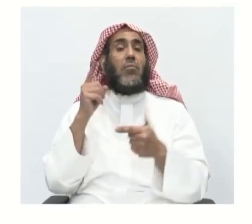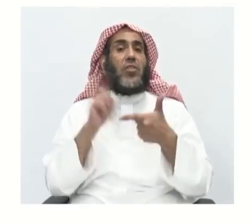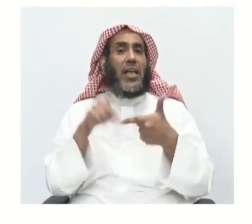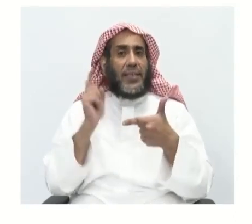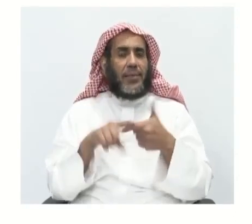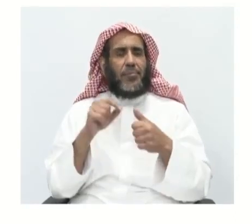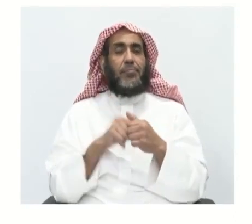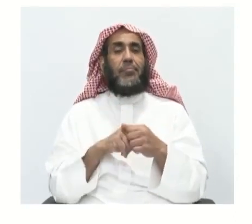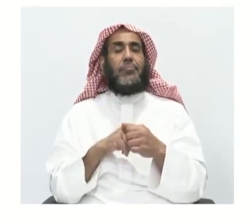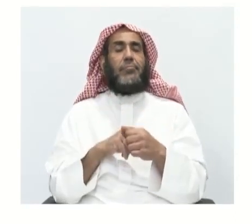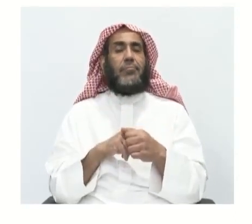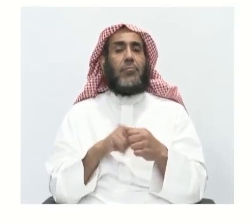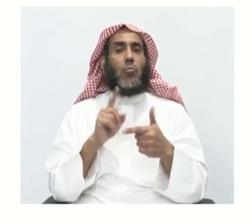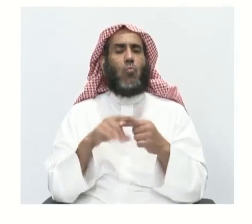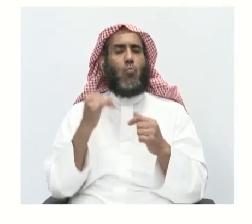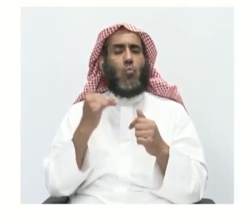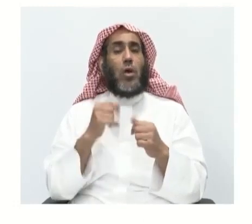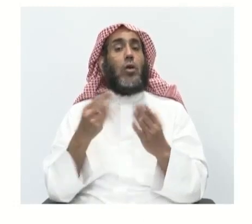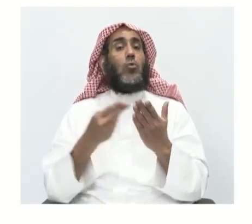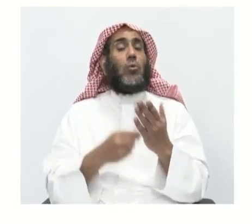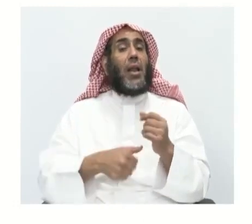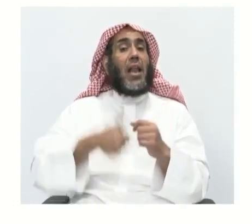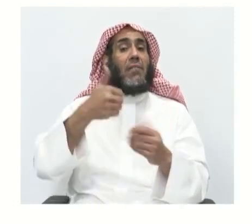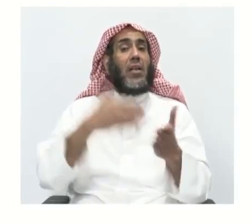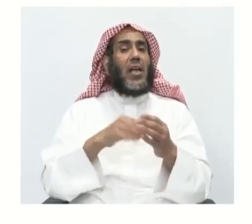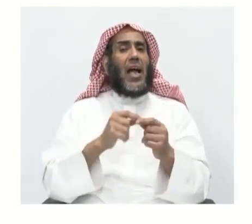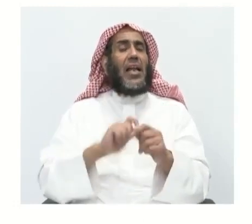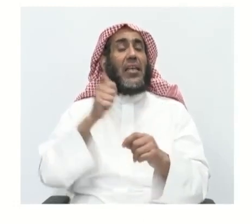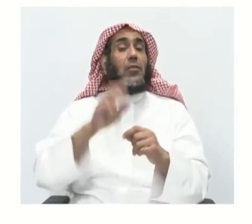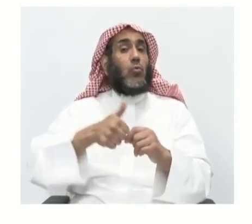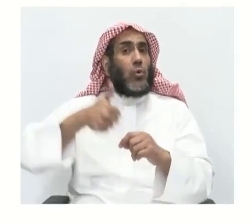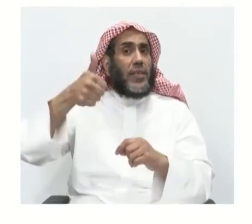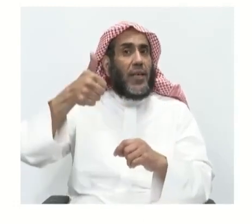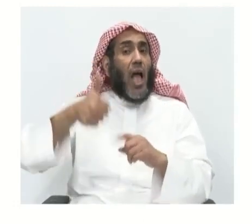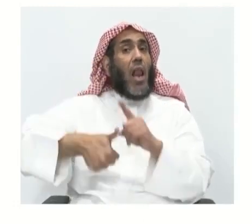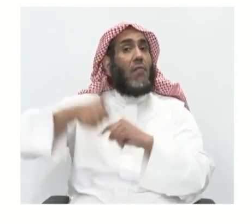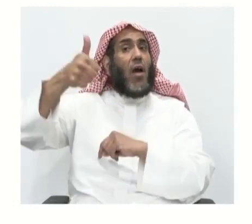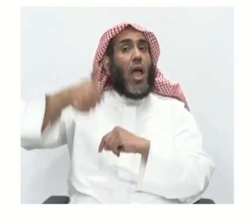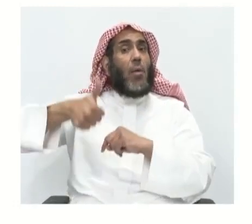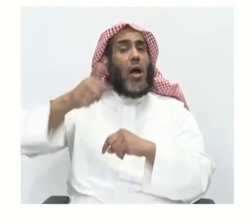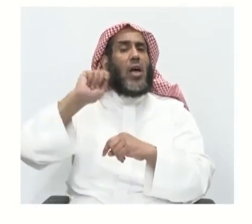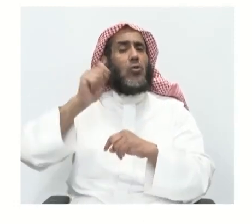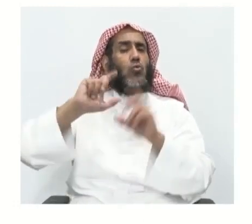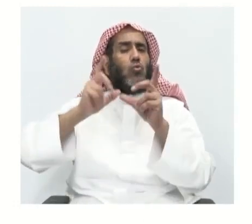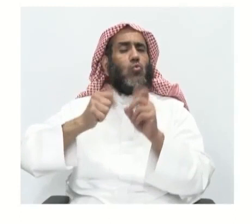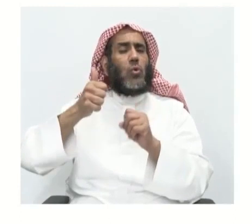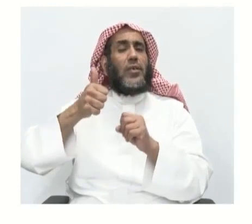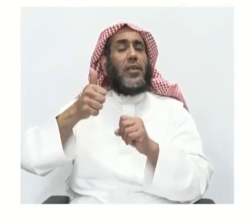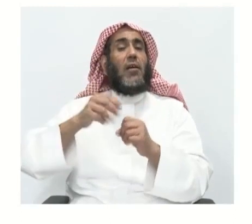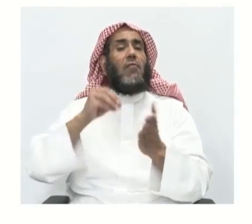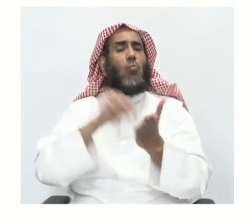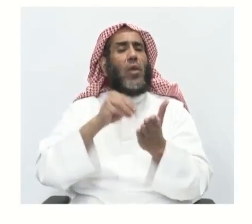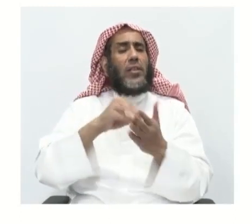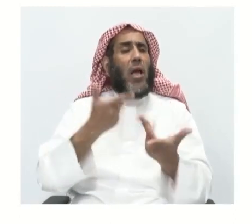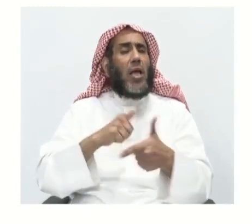ثانيا ثانيا تكتب الالف المتطرفه على اصل صورتها الف قائمه اصل الصوره الف قائمه في المواضع